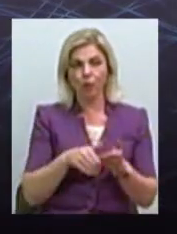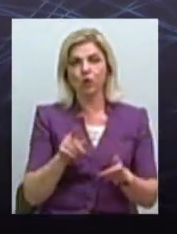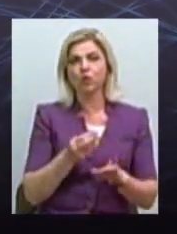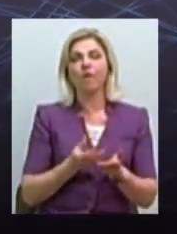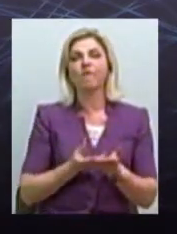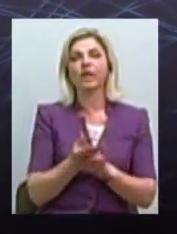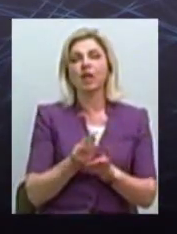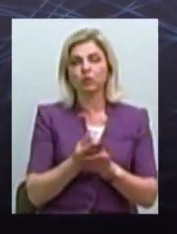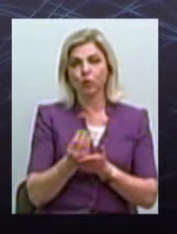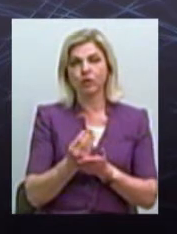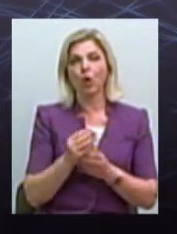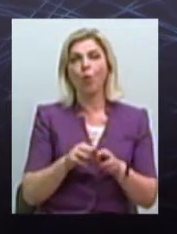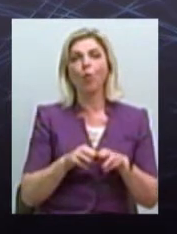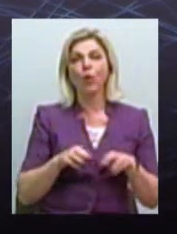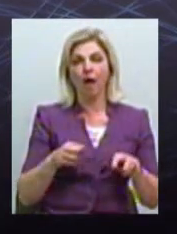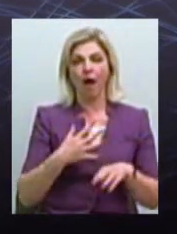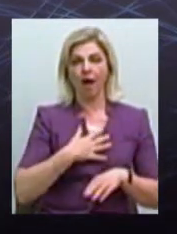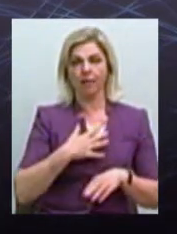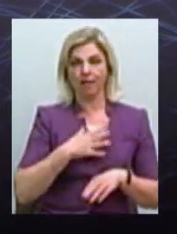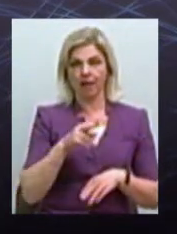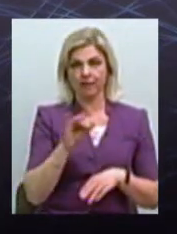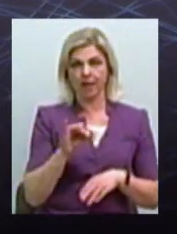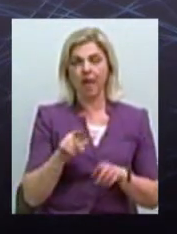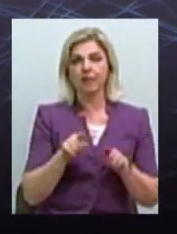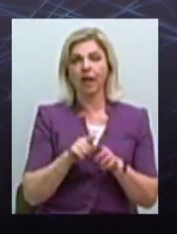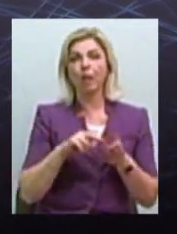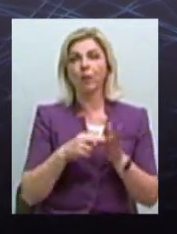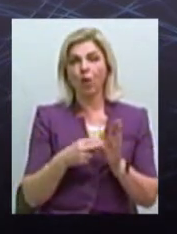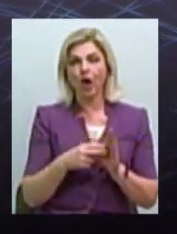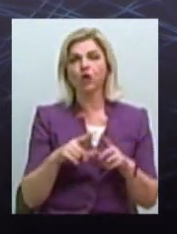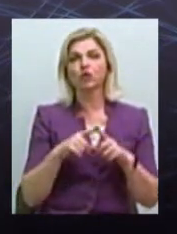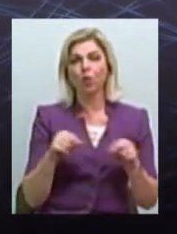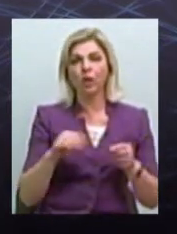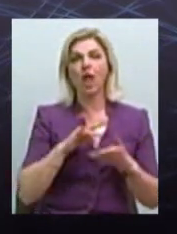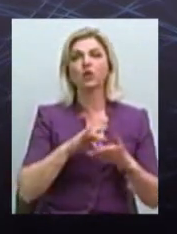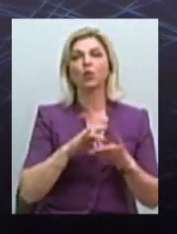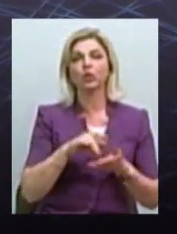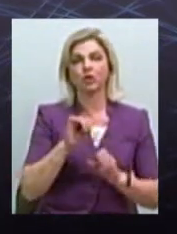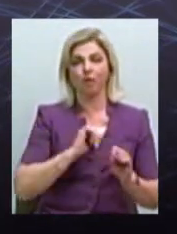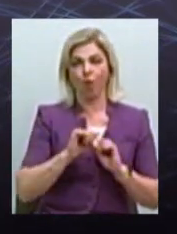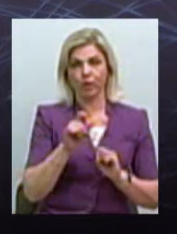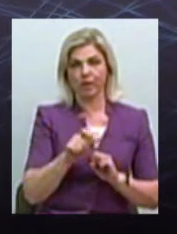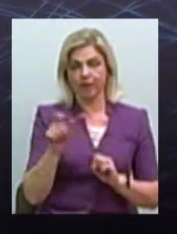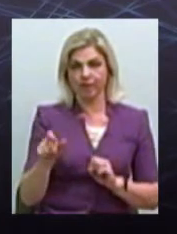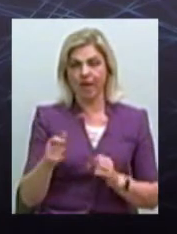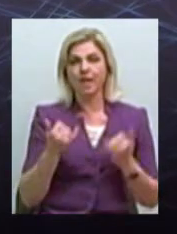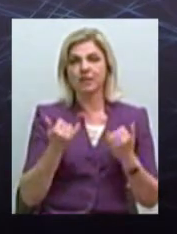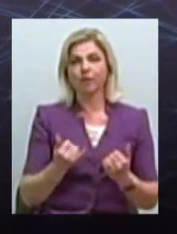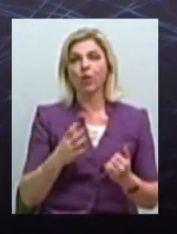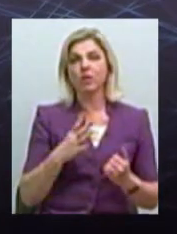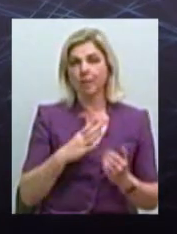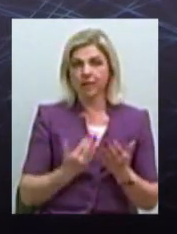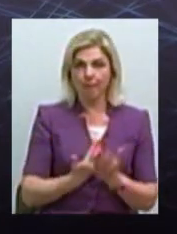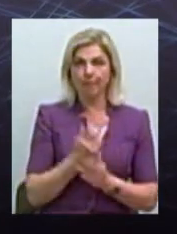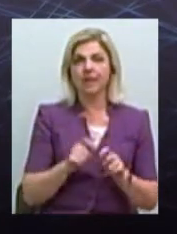урядом Канади, такий проєкт, як «Школа екскурсоводів». І сьогодні була саме презентація даного проєкту. І